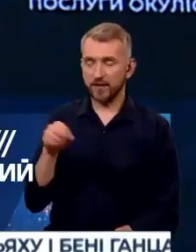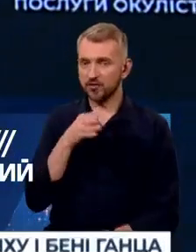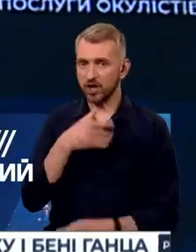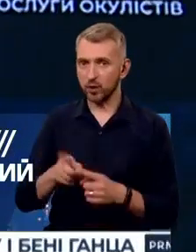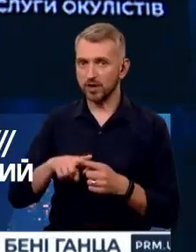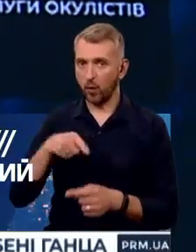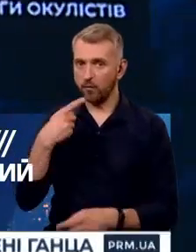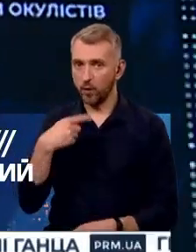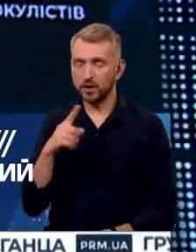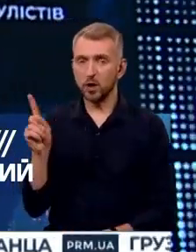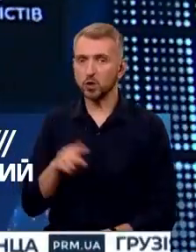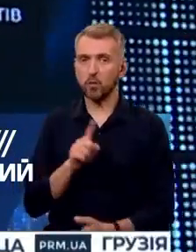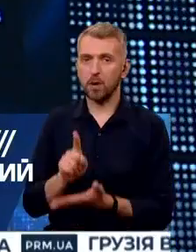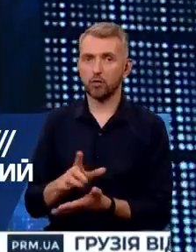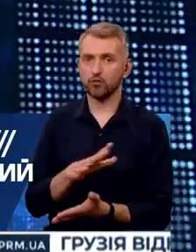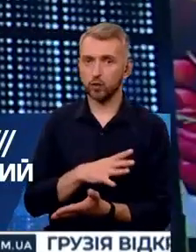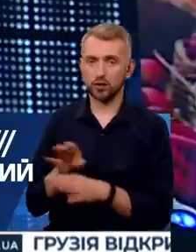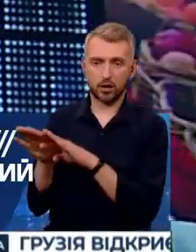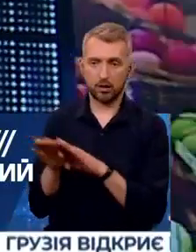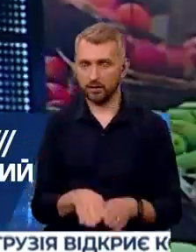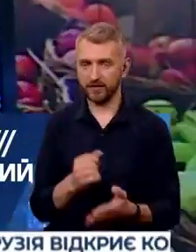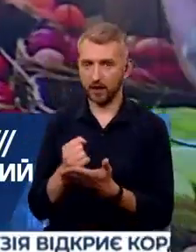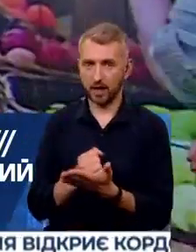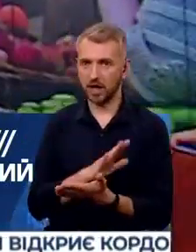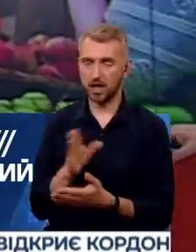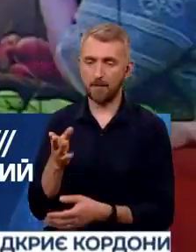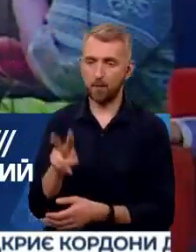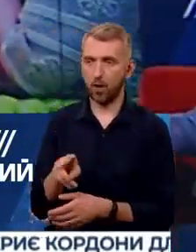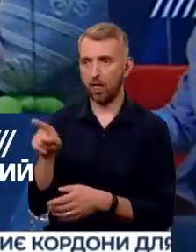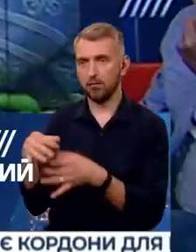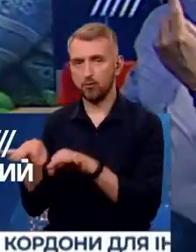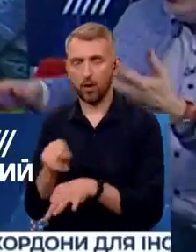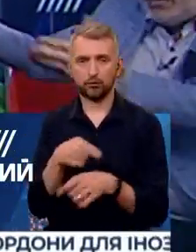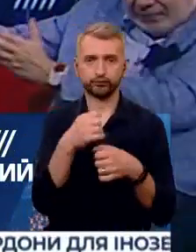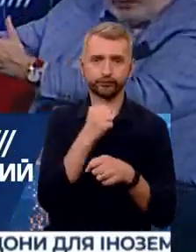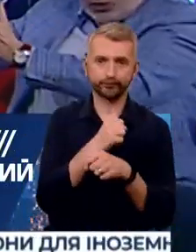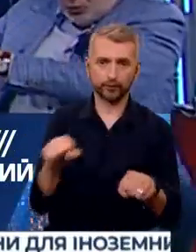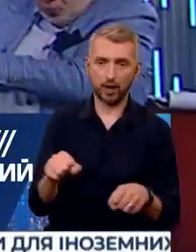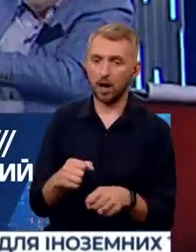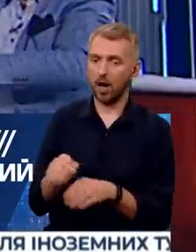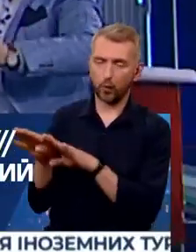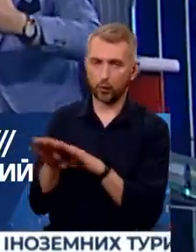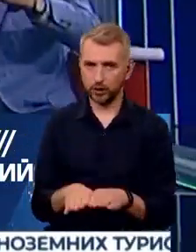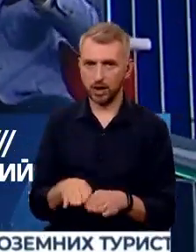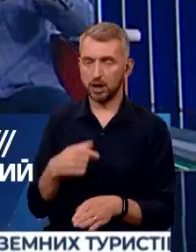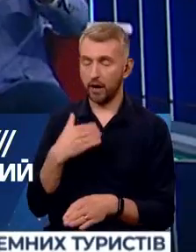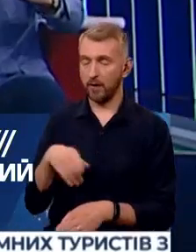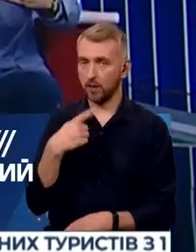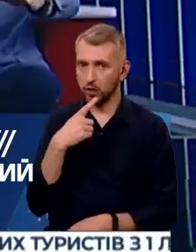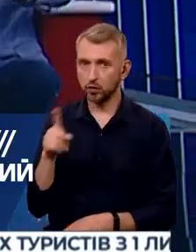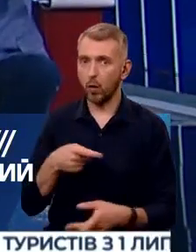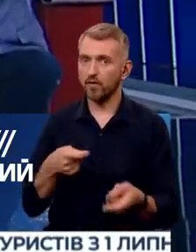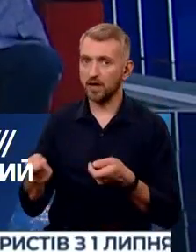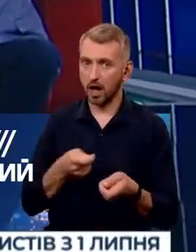це говорите, що мають бути одні стандарти. Не подвійні, так. А одні. Так. От я вам кажу, що